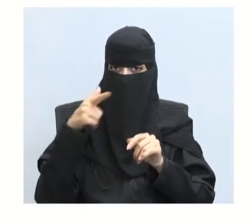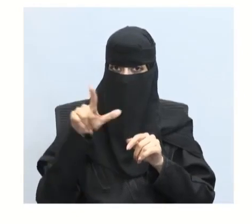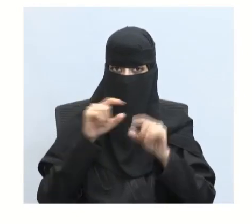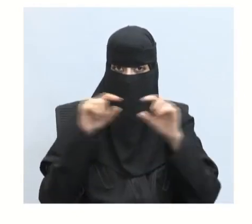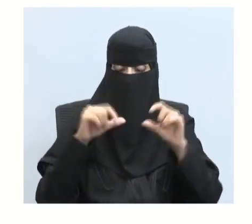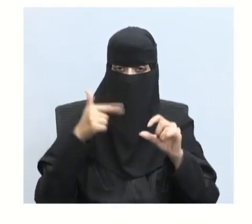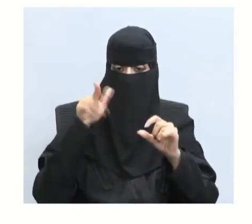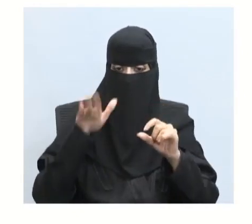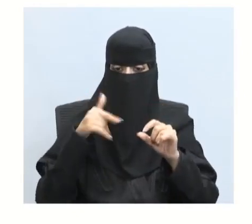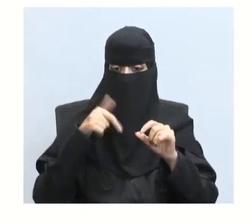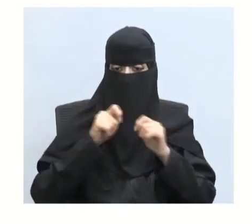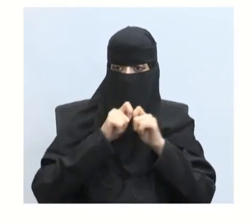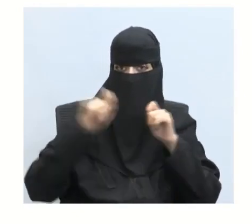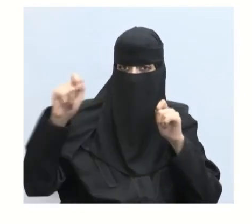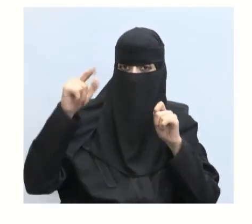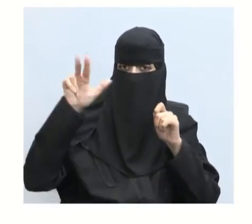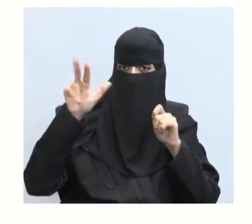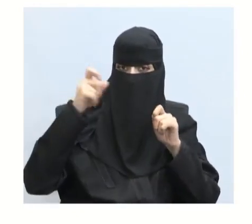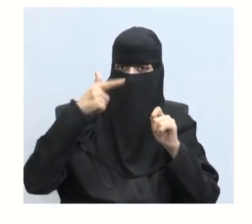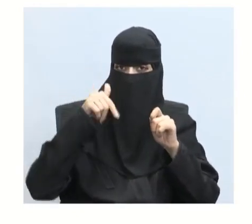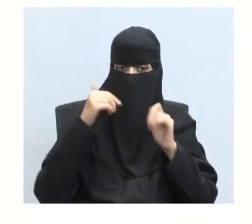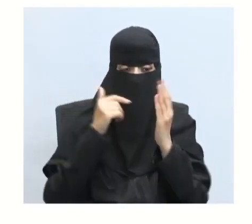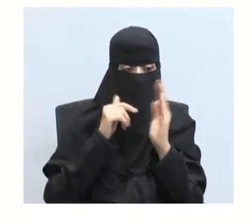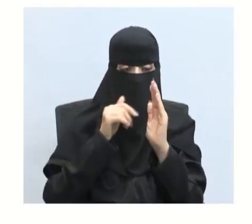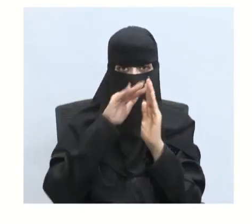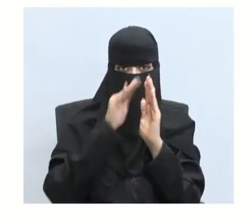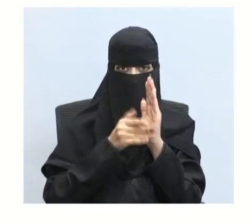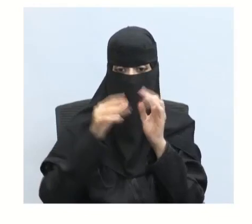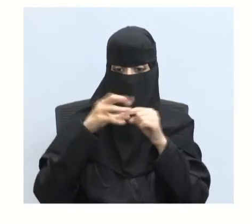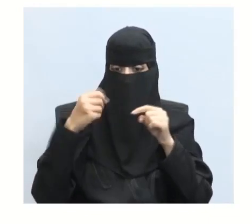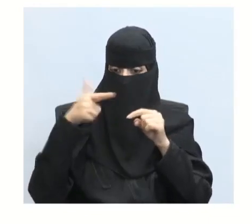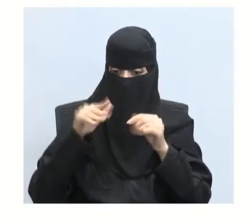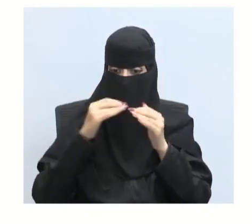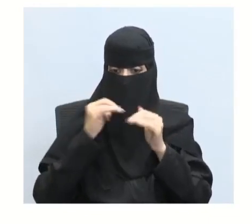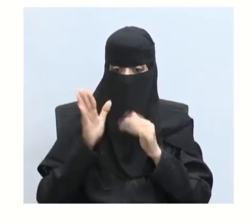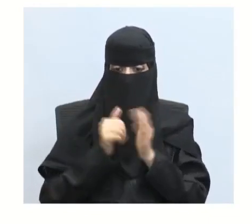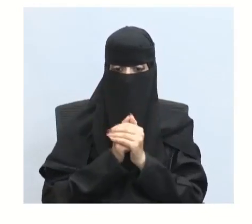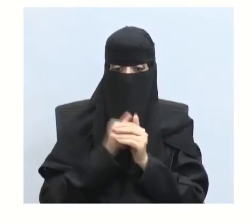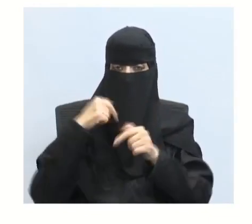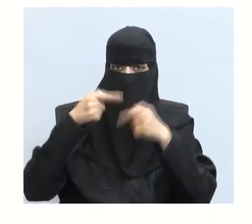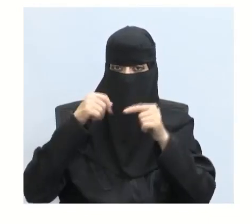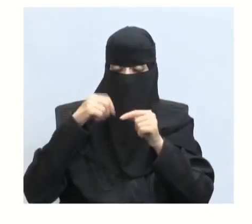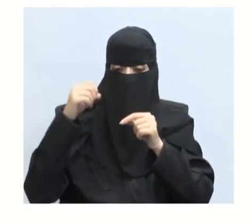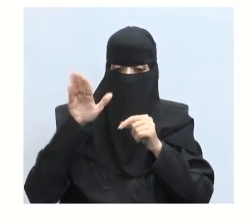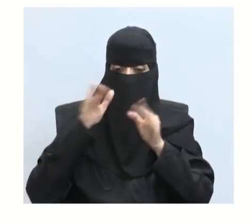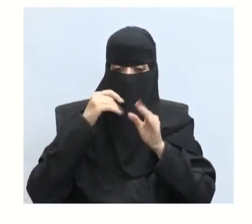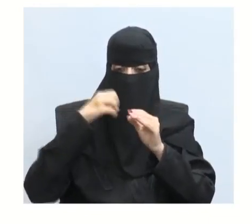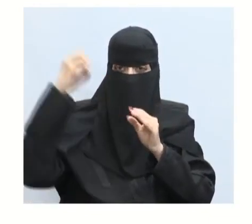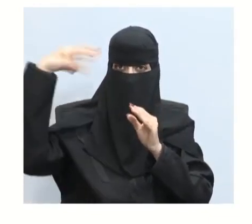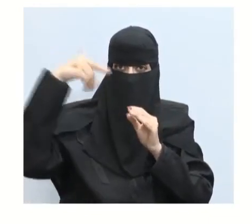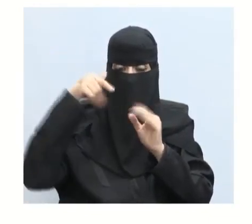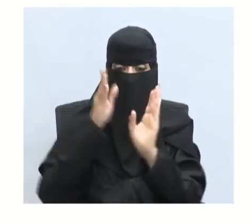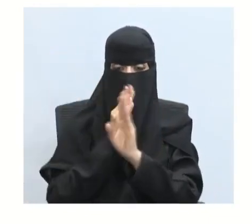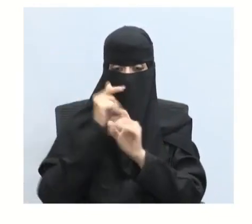العبارات التاليه البعد البؤري للمراه المحدبه سالب نعم اجابه صحيحه تتلاقى